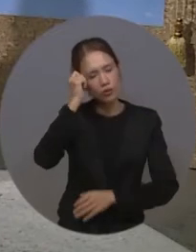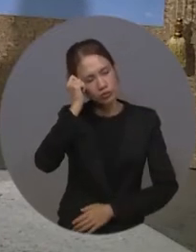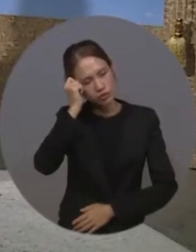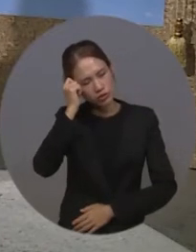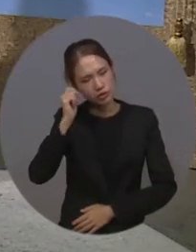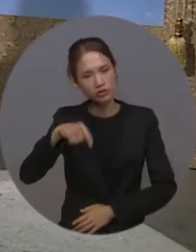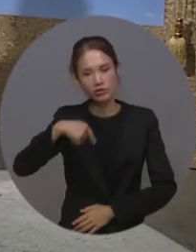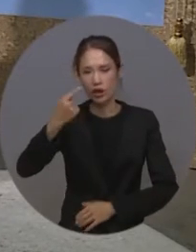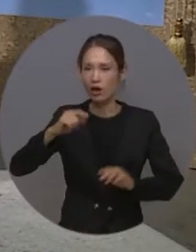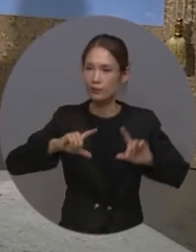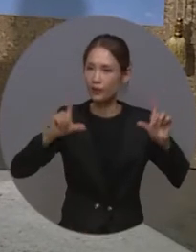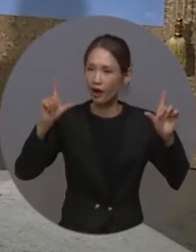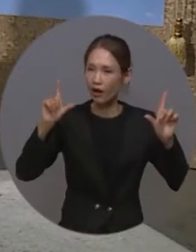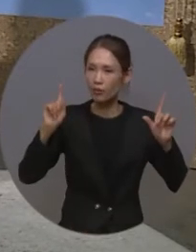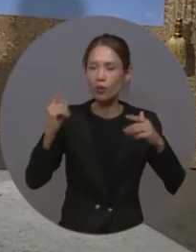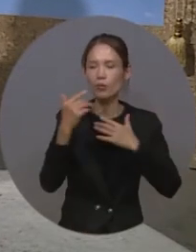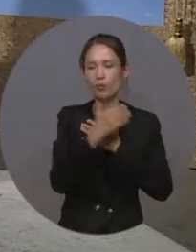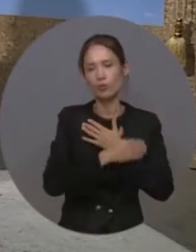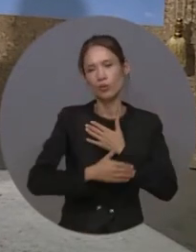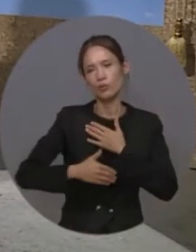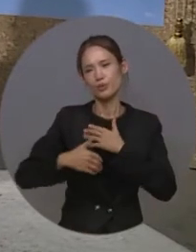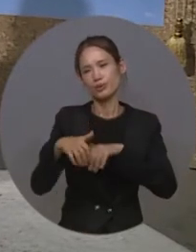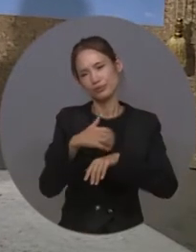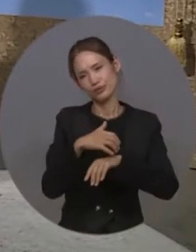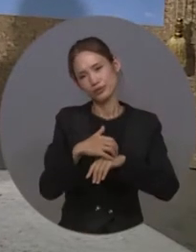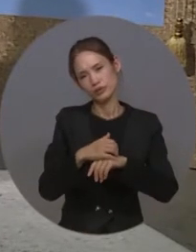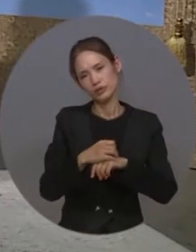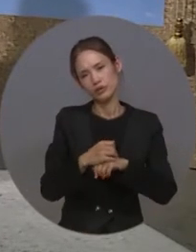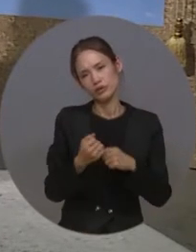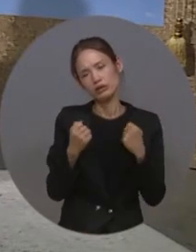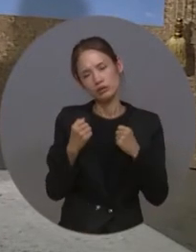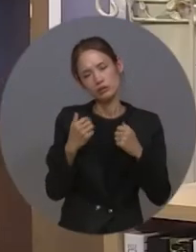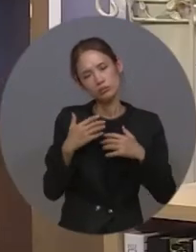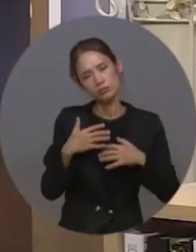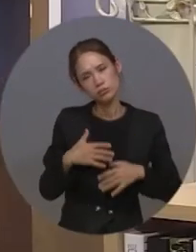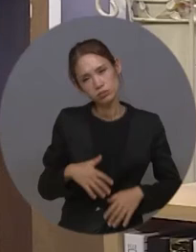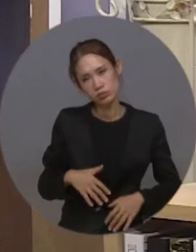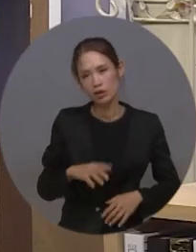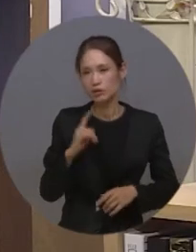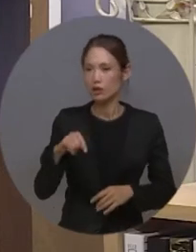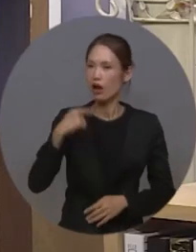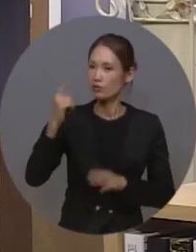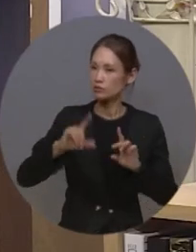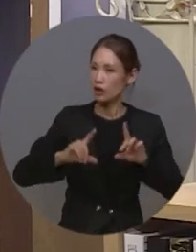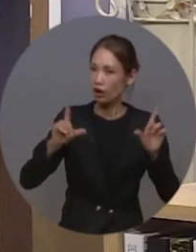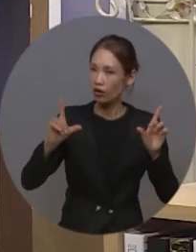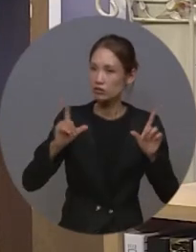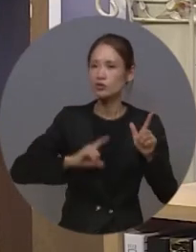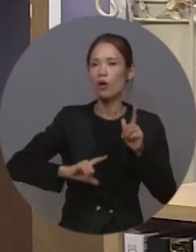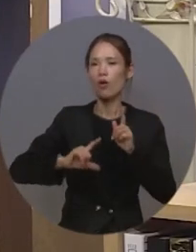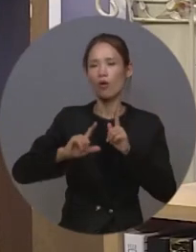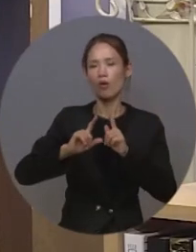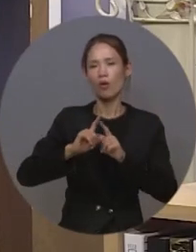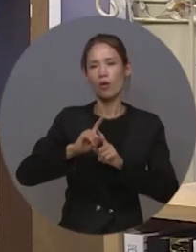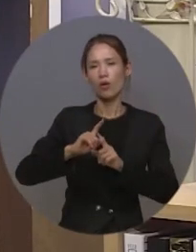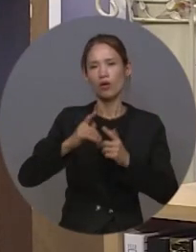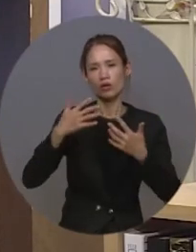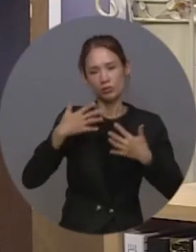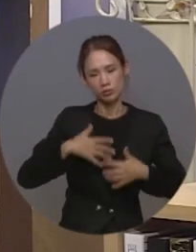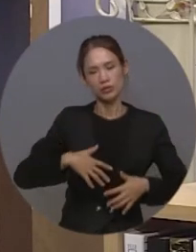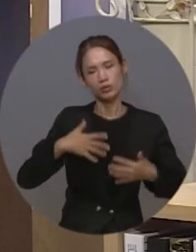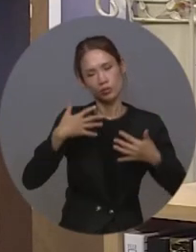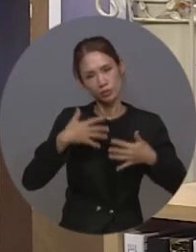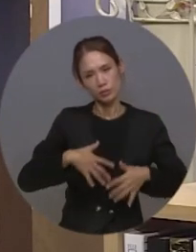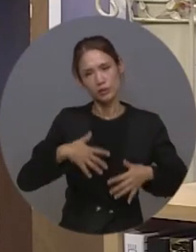일어났을 때 너무 몸이 불편하고 개운치가 못하다 보니까 또 그 단 하루도 지장을 받아서 또 힘들어지고